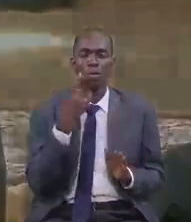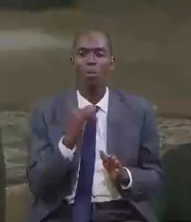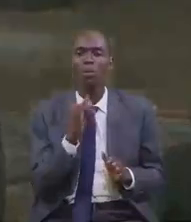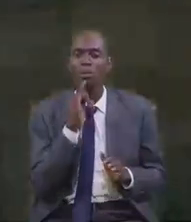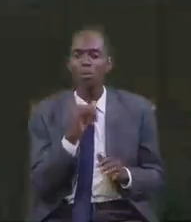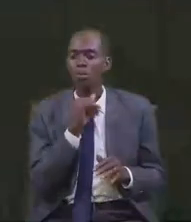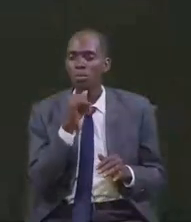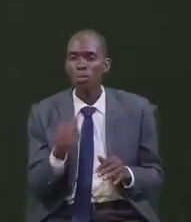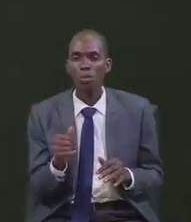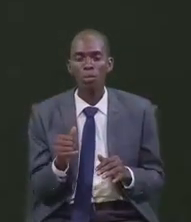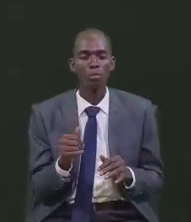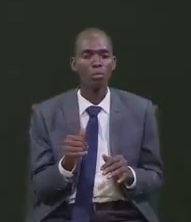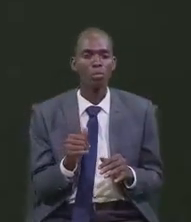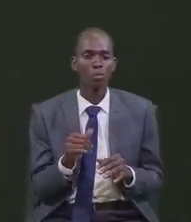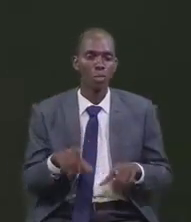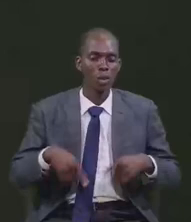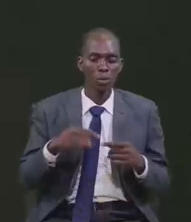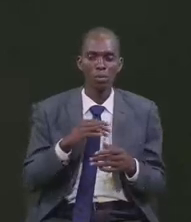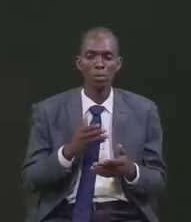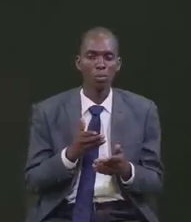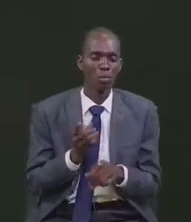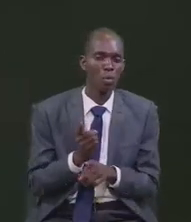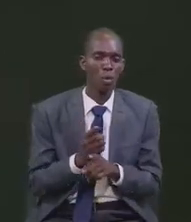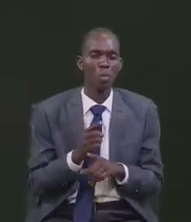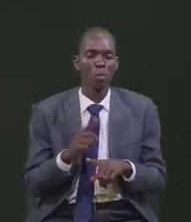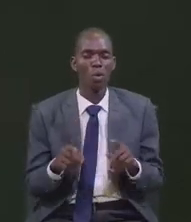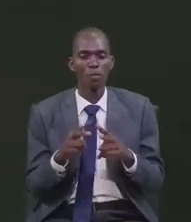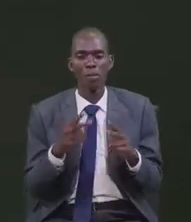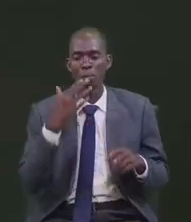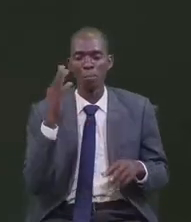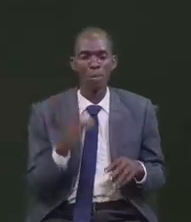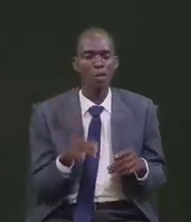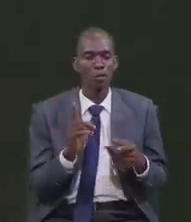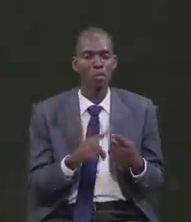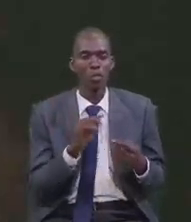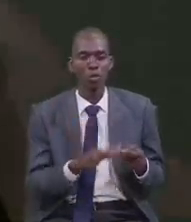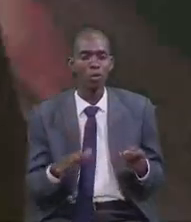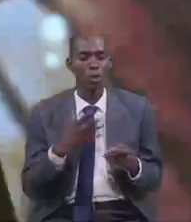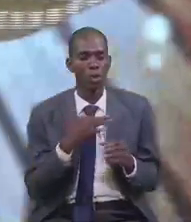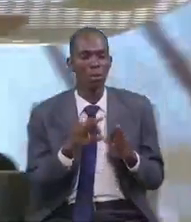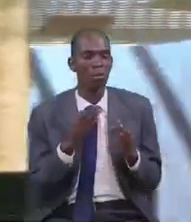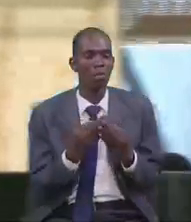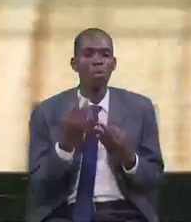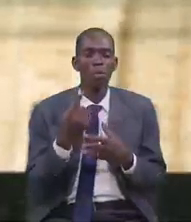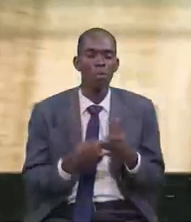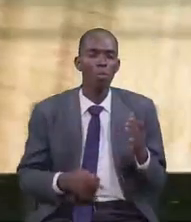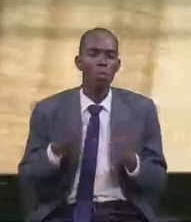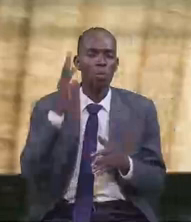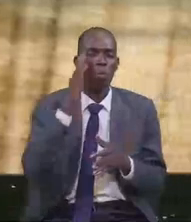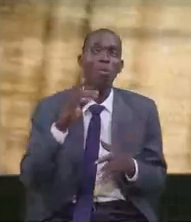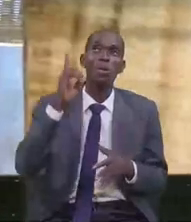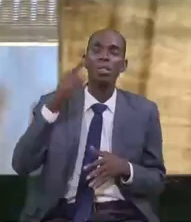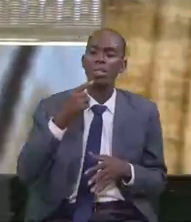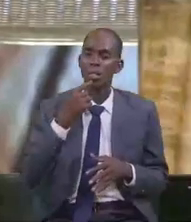la maison, qui sont cruels aux enfants, à la famille, que dira-t-il aux ouvriers,